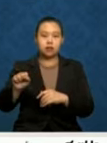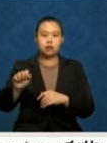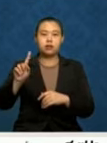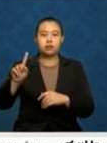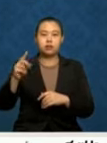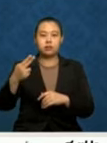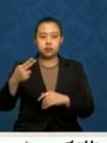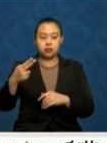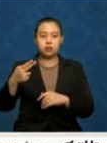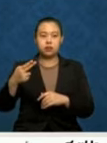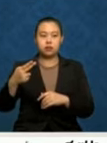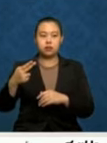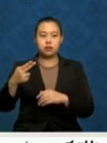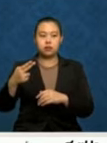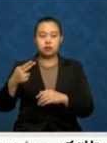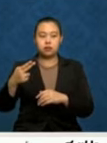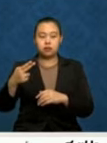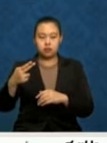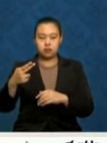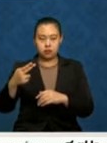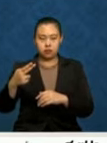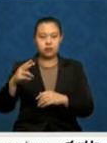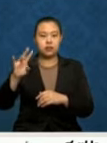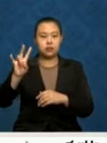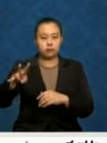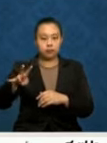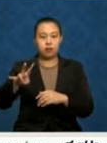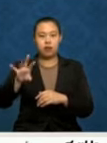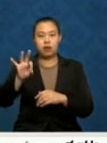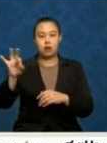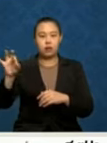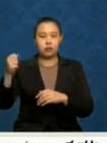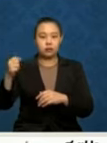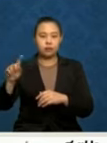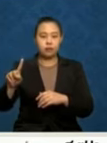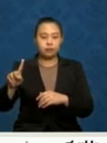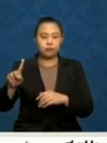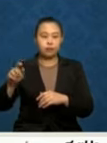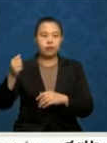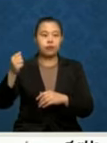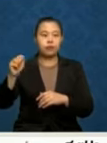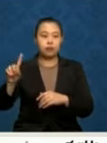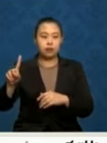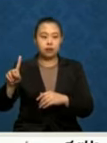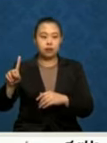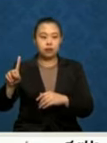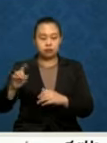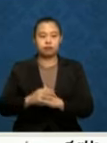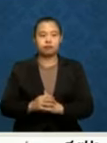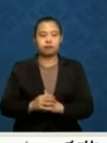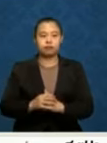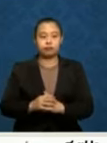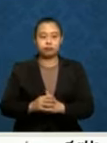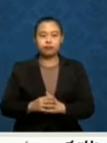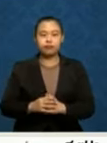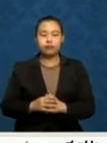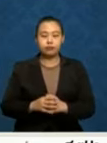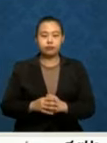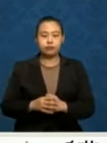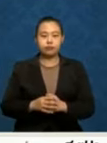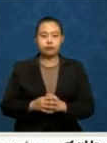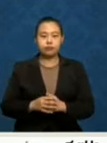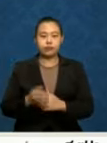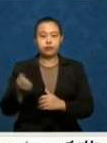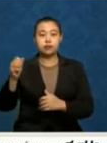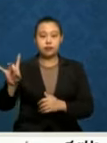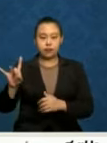3,217,970 บาท18สตางค์นะครับแล้วก็มีข้อคำถามของท่านสมาชิกนะครับที่ท่านถามในประเด็น